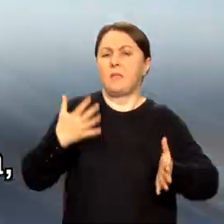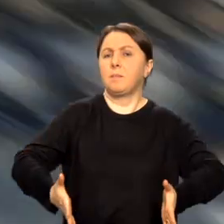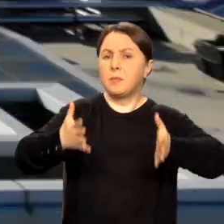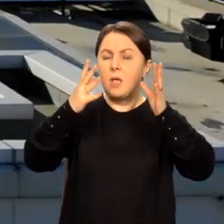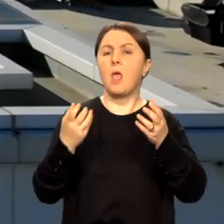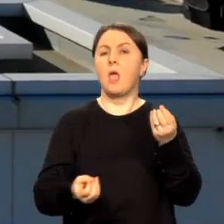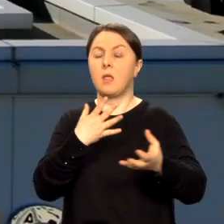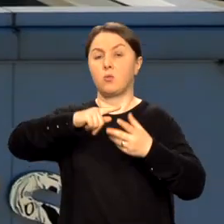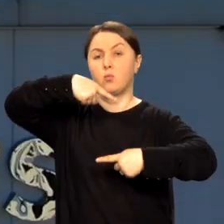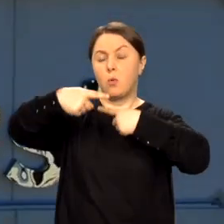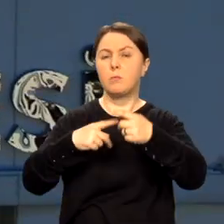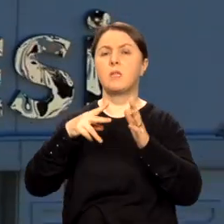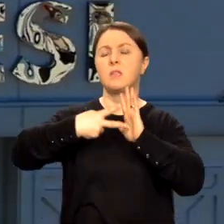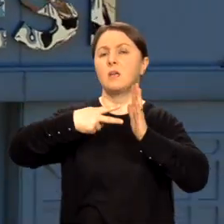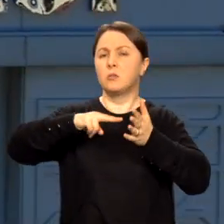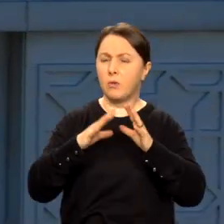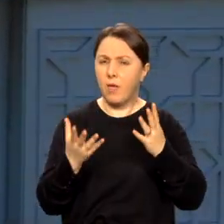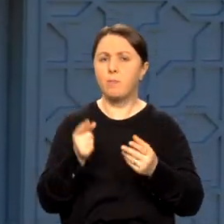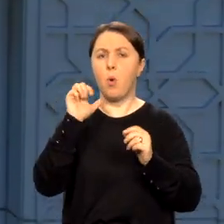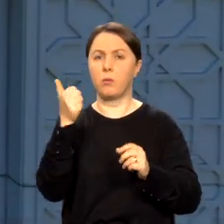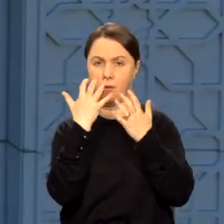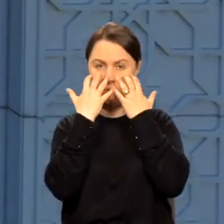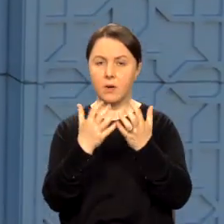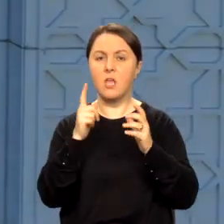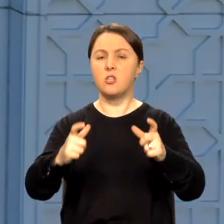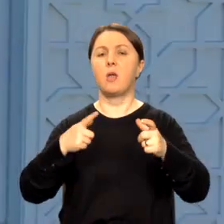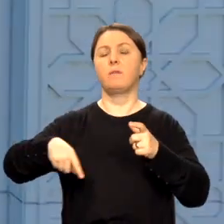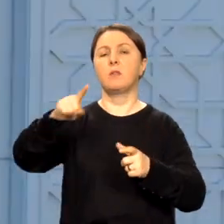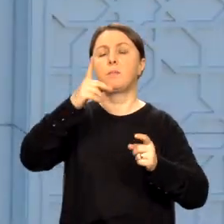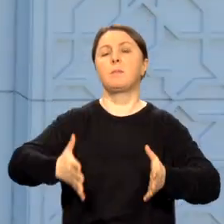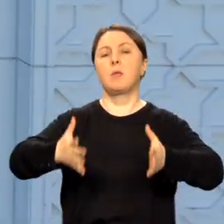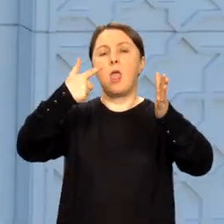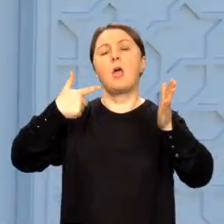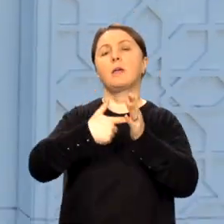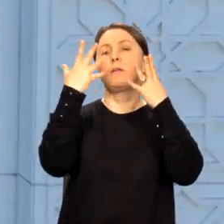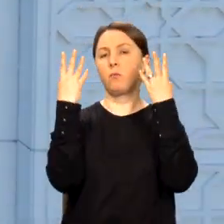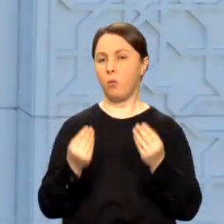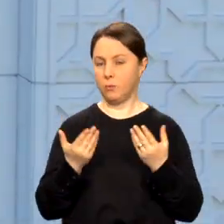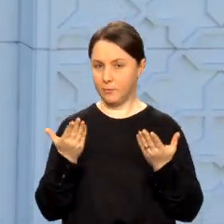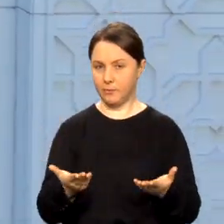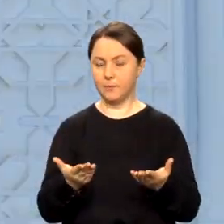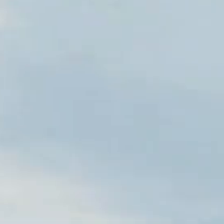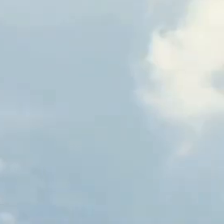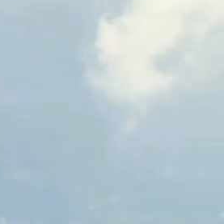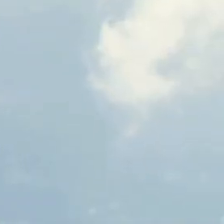binamızda enerji dönüşümü ve tasarrufuna önem verilerek çevreci bir bina olması hedeflenmiştir.